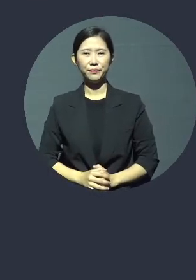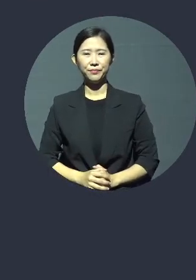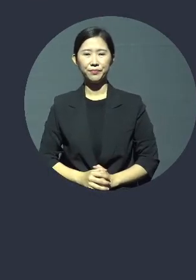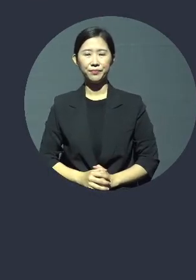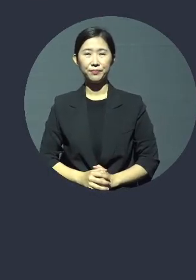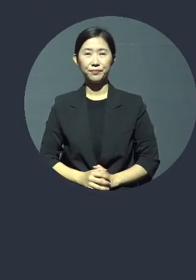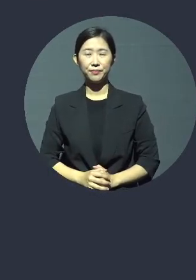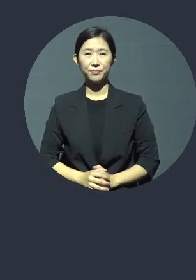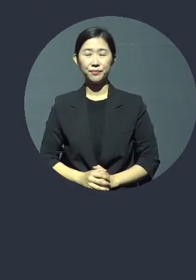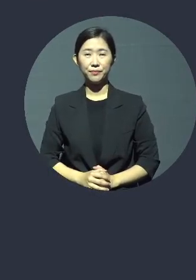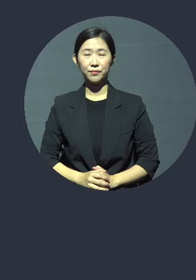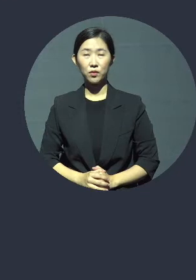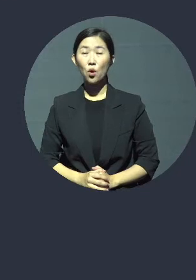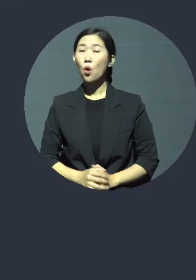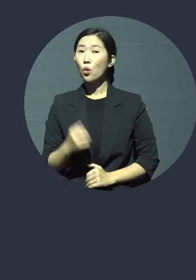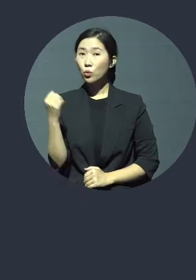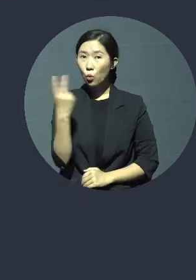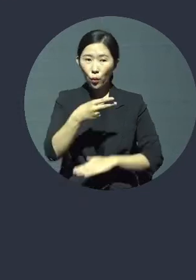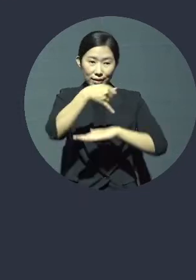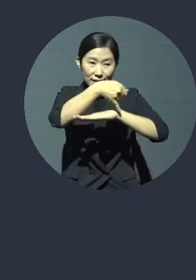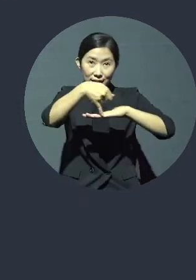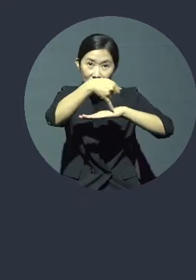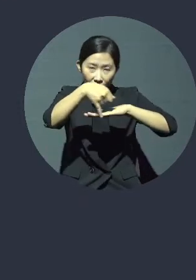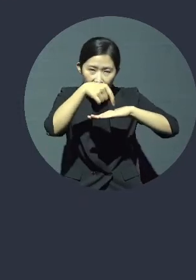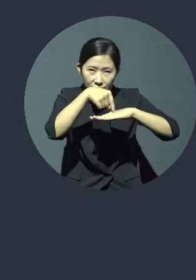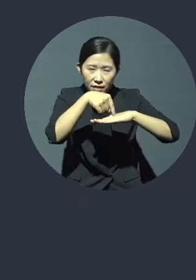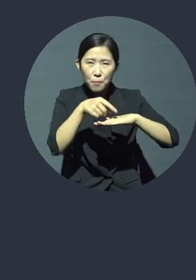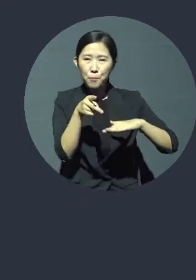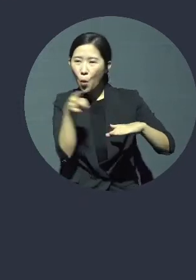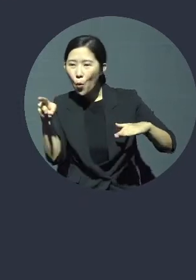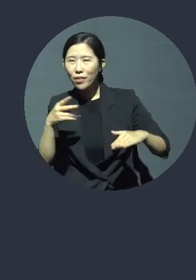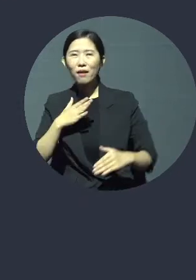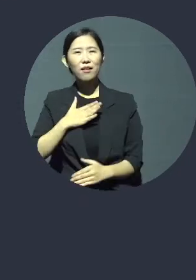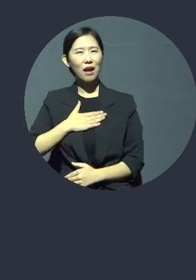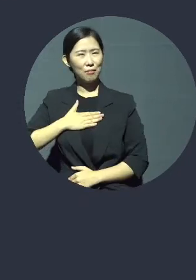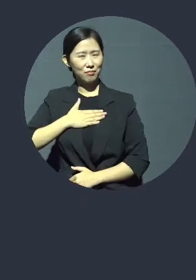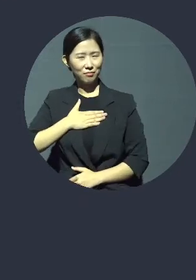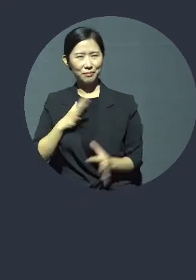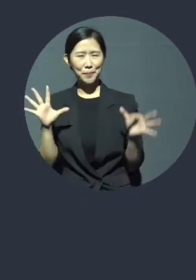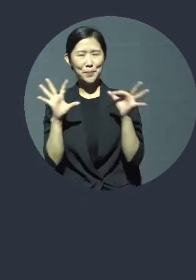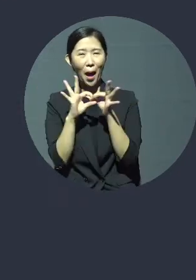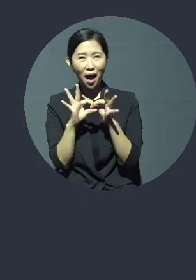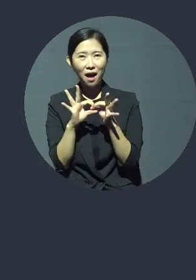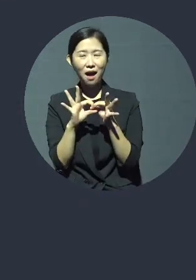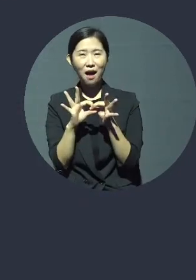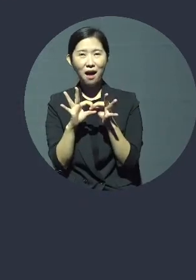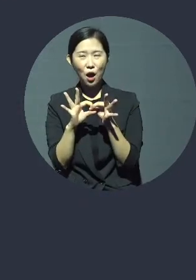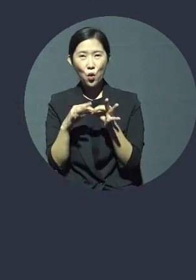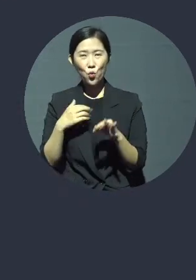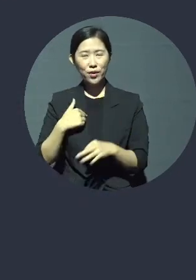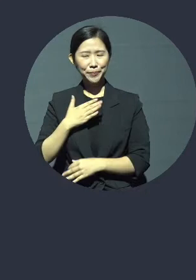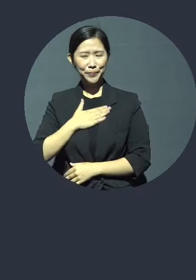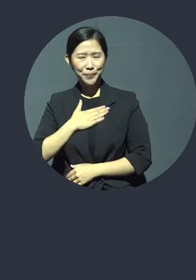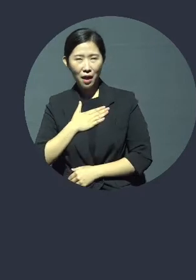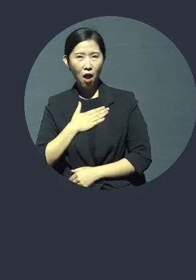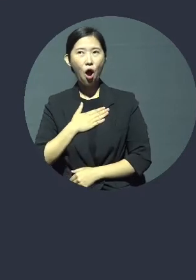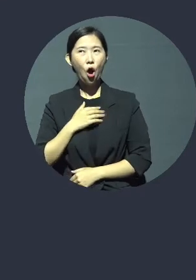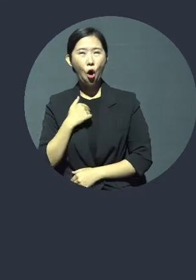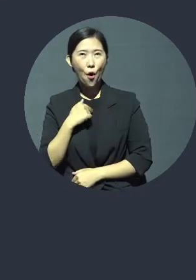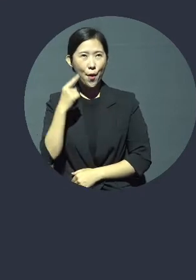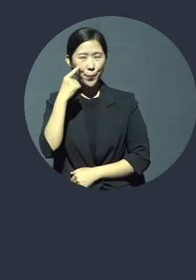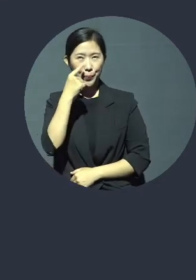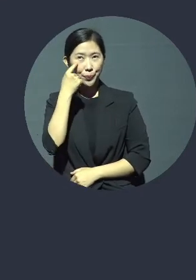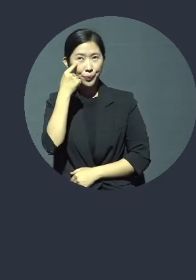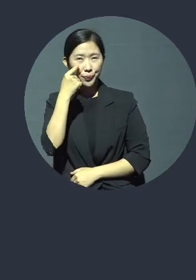디자이너는 또한 예민한 감수성을 늘 중요시해야 된다고 말씀을 드립니다. 예민한 감수성을 잘 유지하고 있어야지